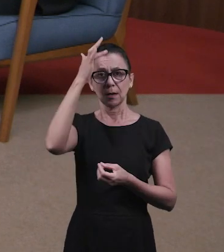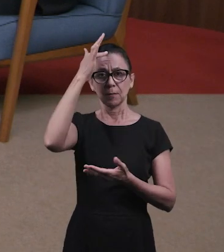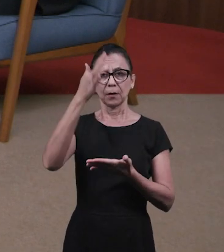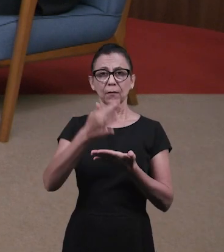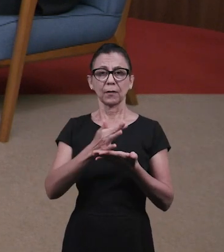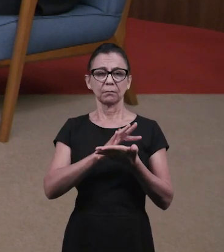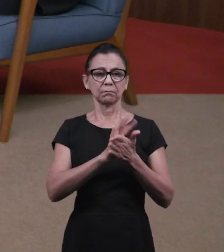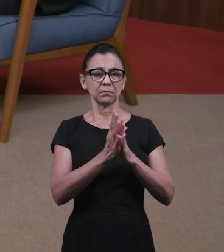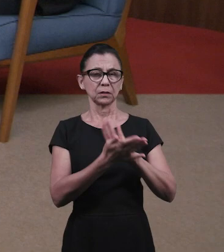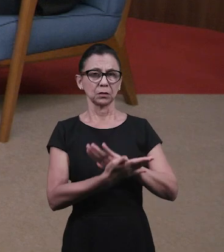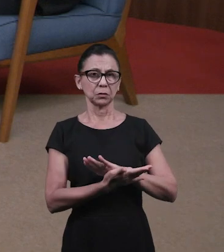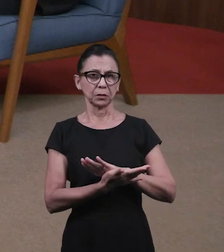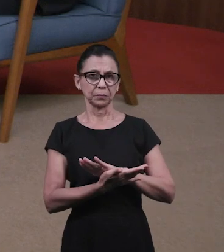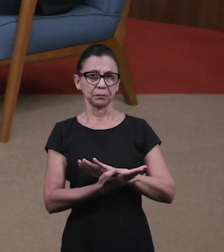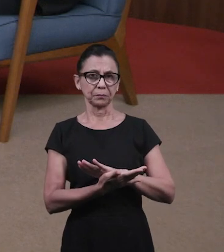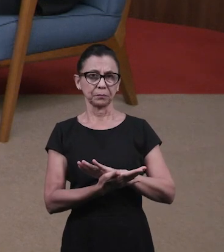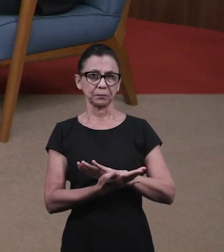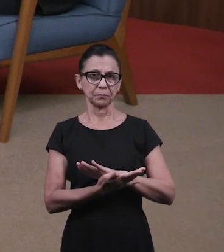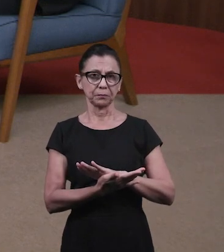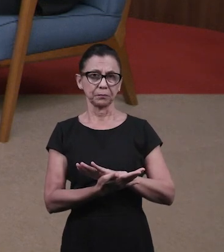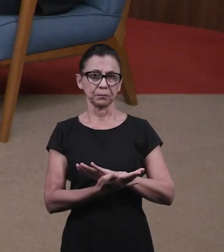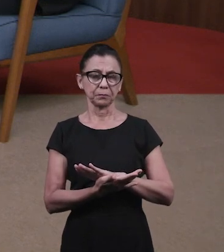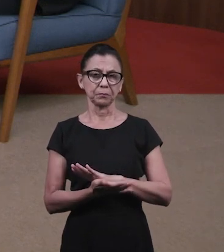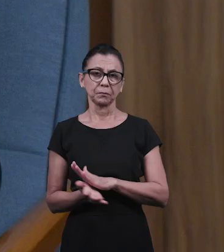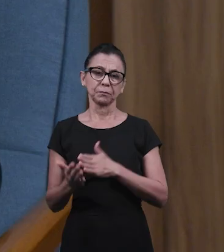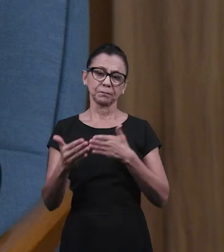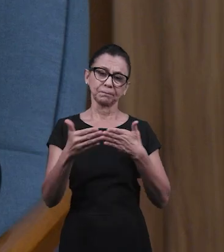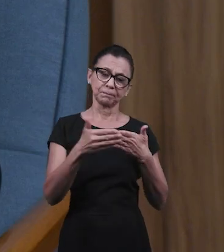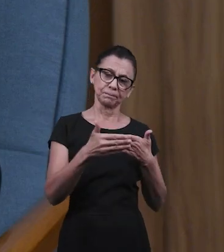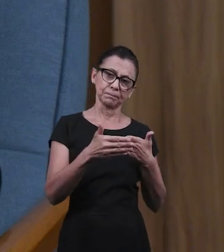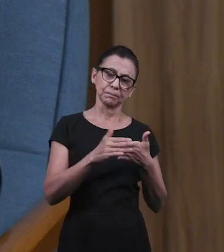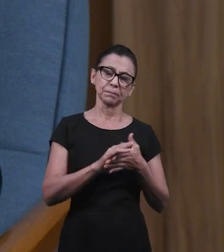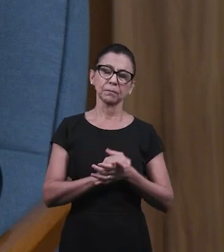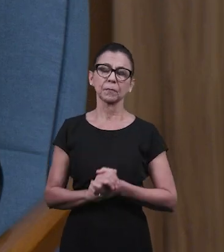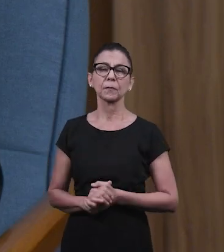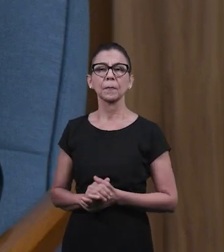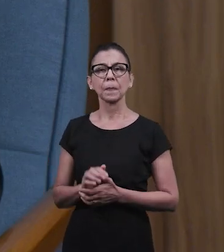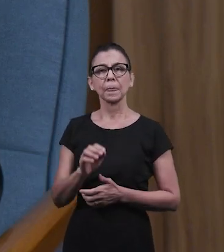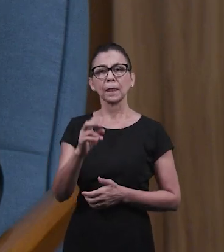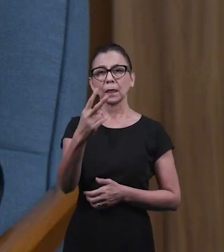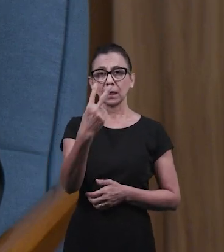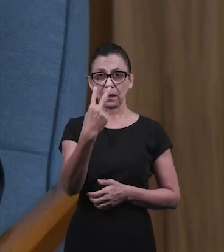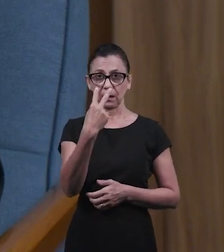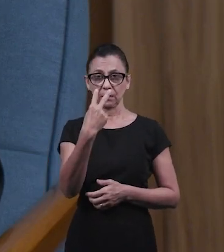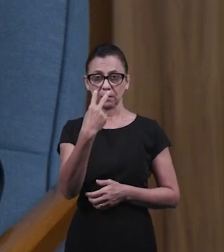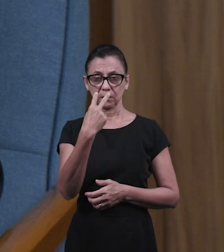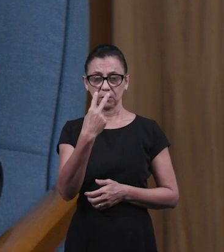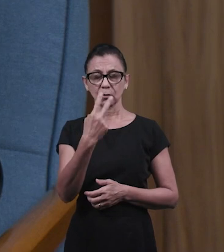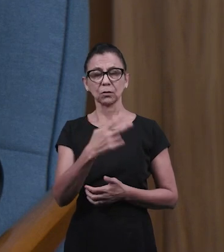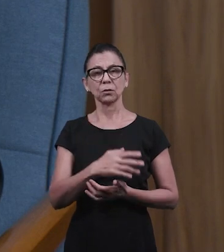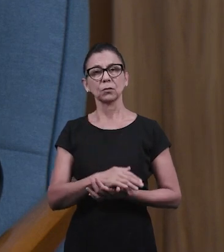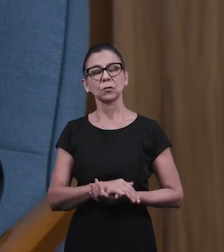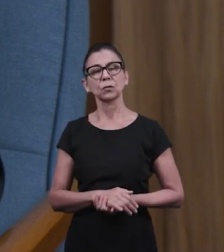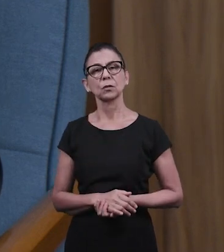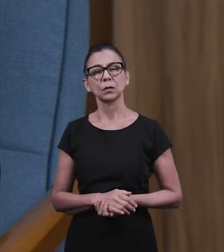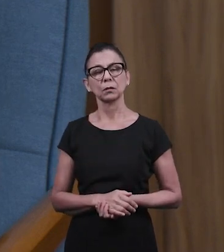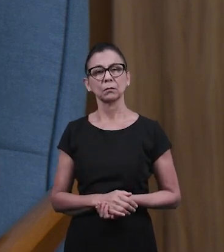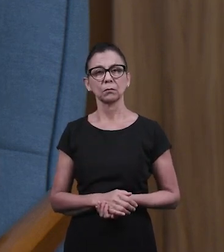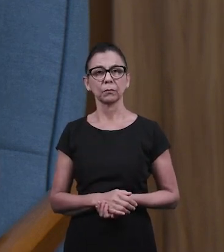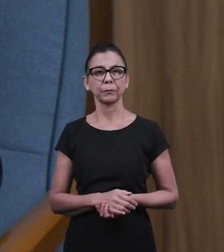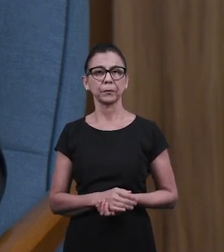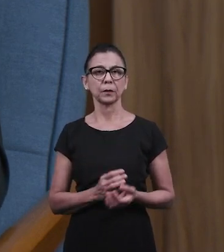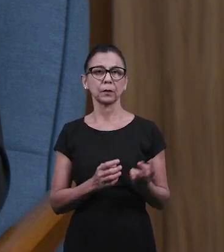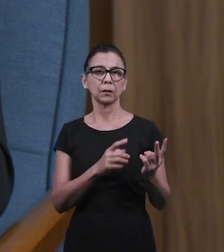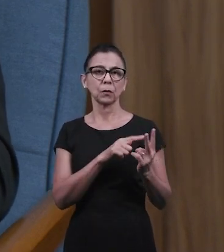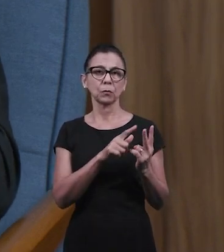fois même dévier. Il est très important ce point. Vous qui nous assistez, en considérant